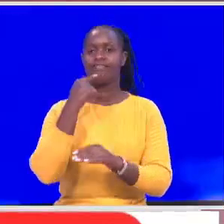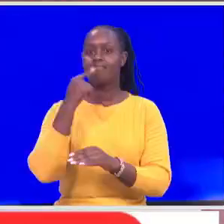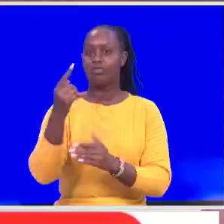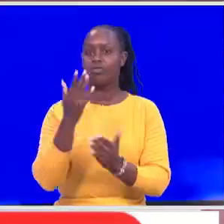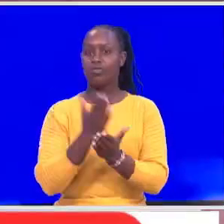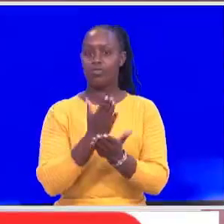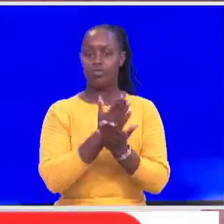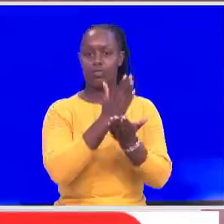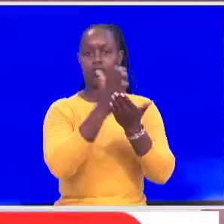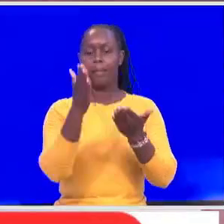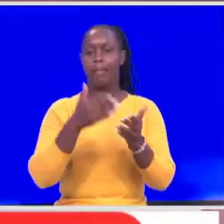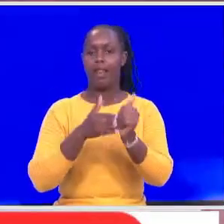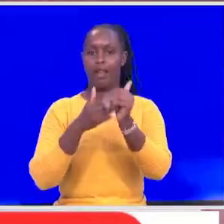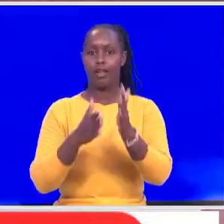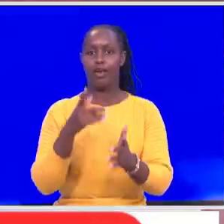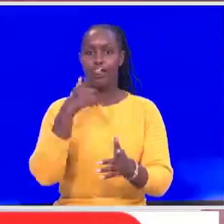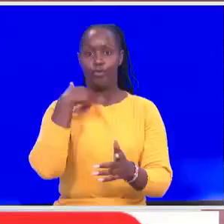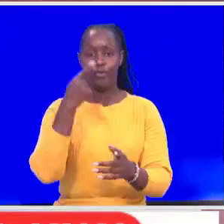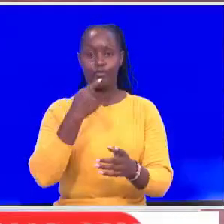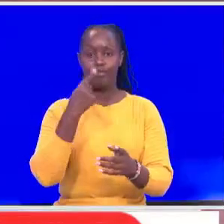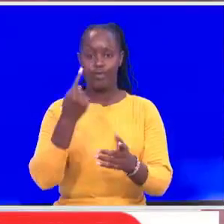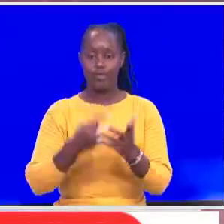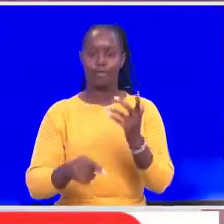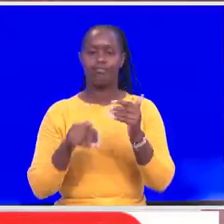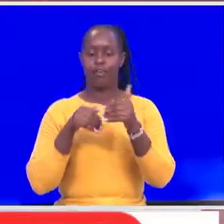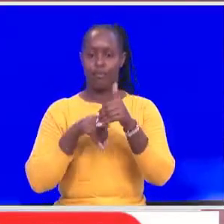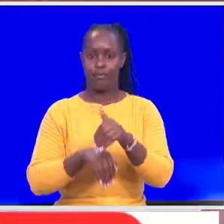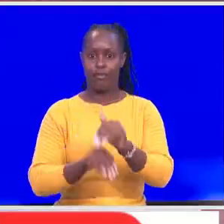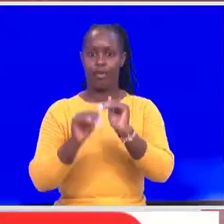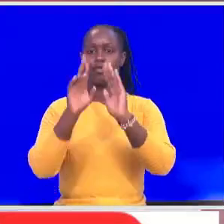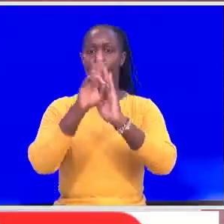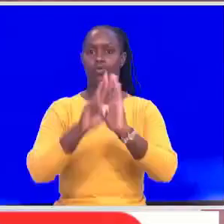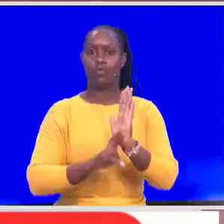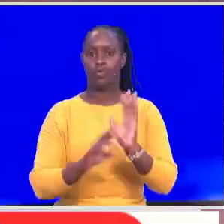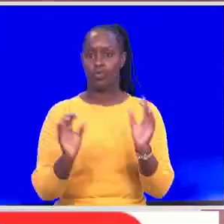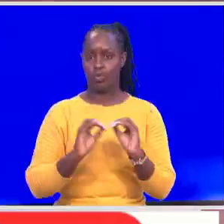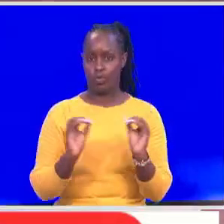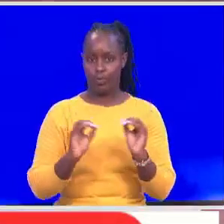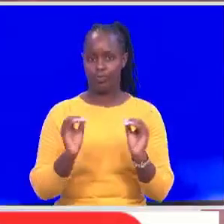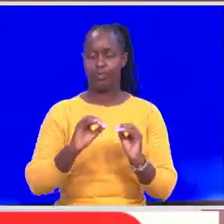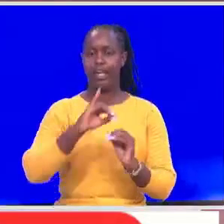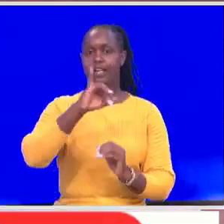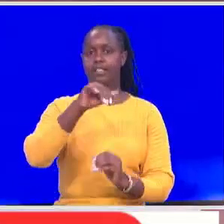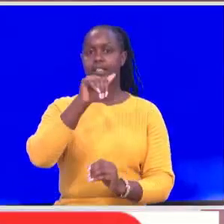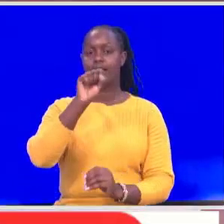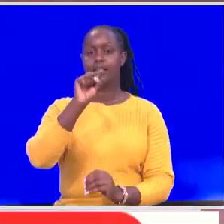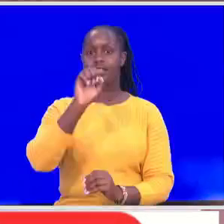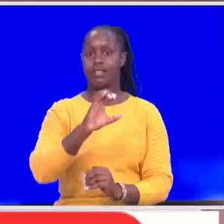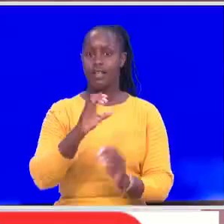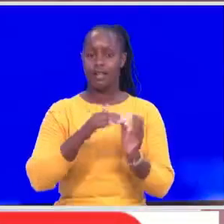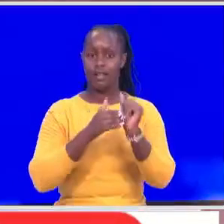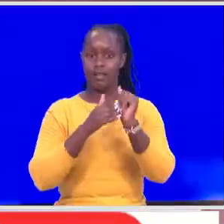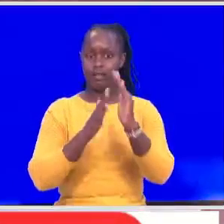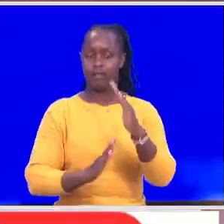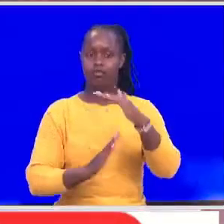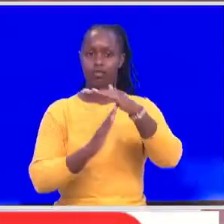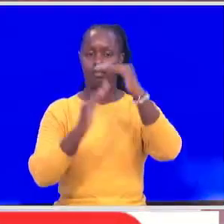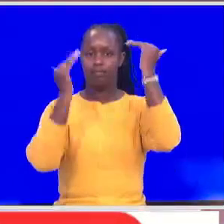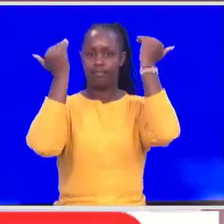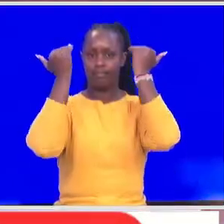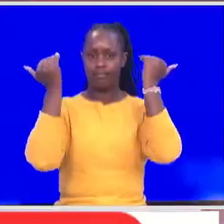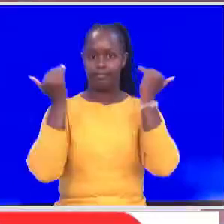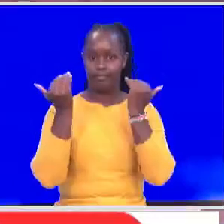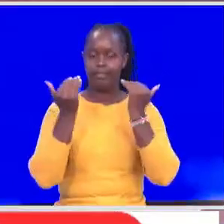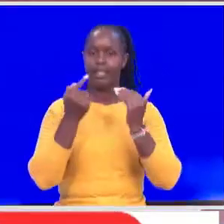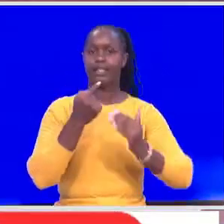wanaopanga kutotii amri za mahakama. Mwenyekiti wa JSC, Jaji Mkuu Martha Koome, akisisitiza kwamba mashambulizi yanayoendelea